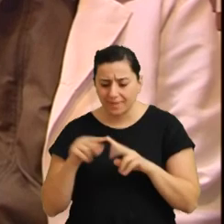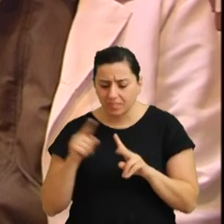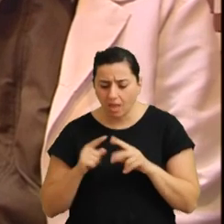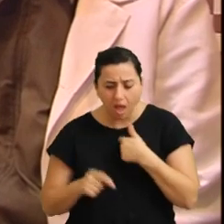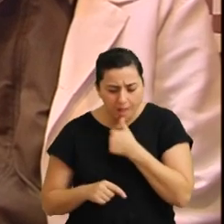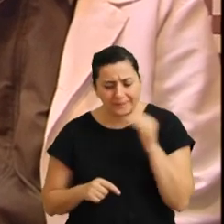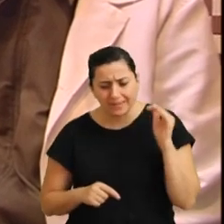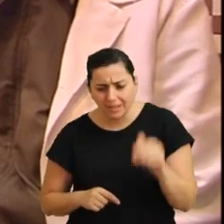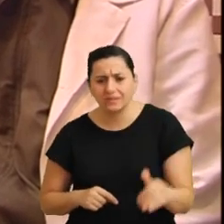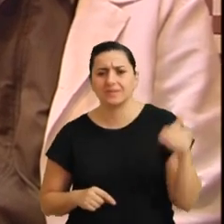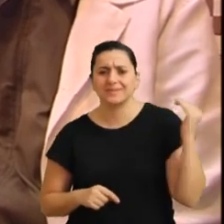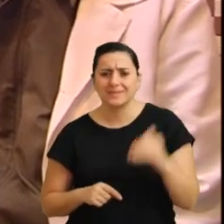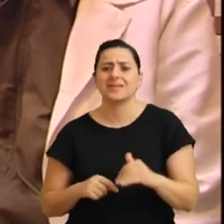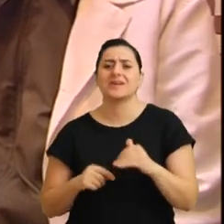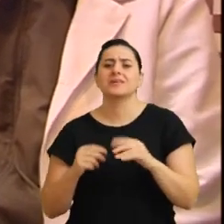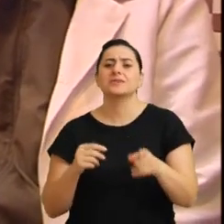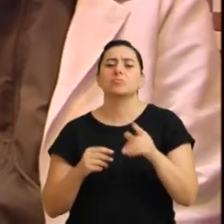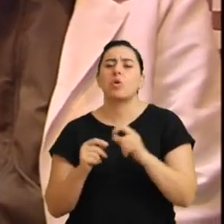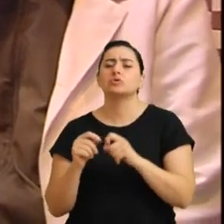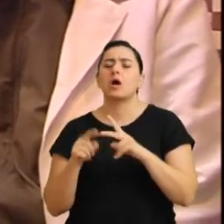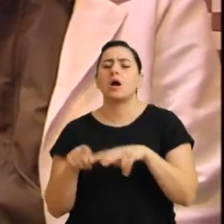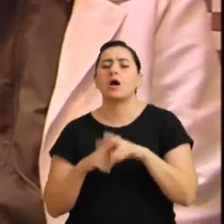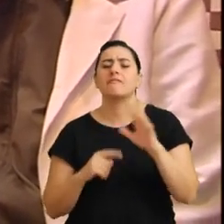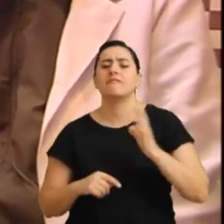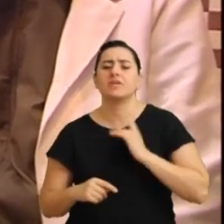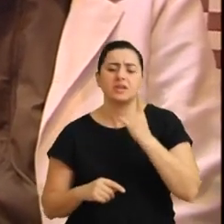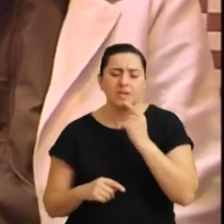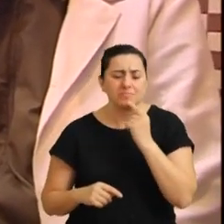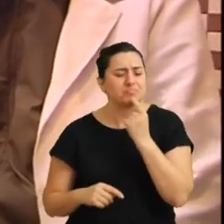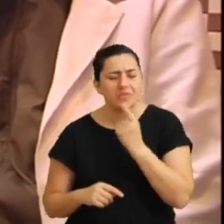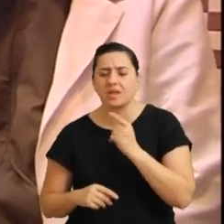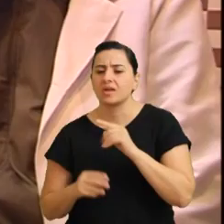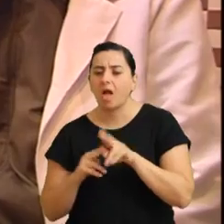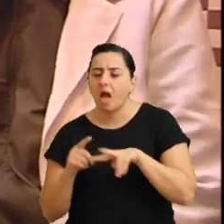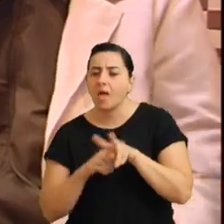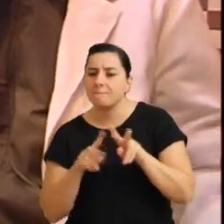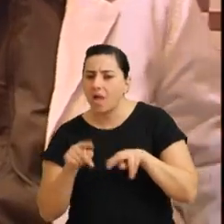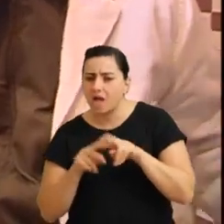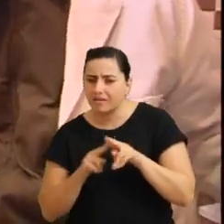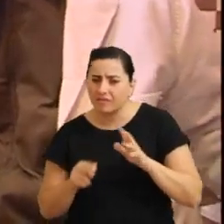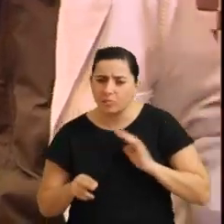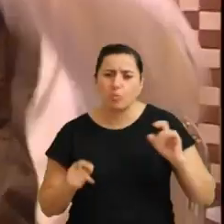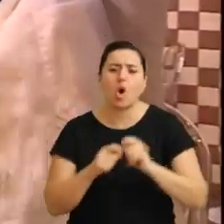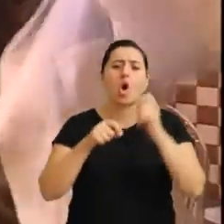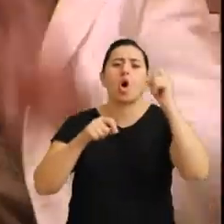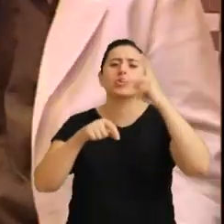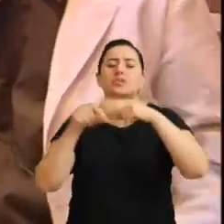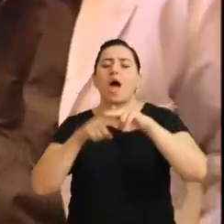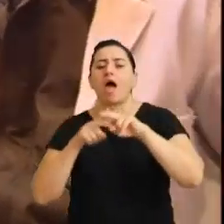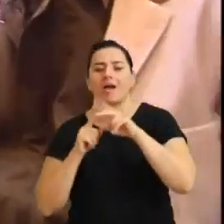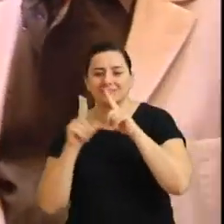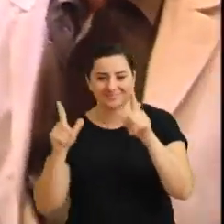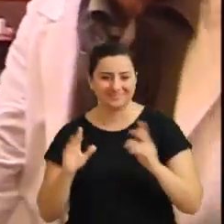geldi. Gene geldi. Kaymak, boza. Ekşi var, tatlı var, kaymaklı var. Boza.